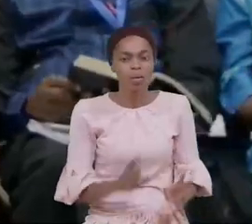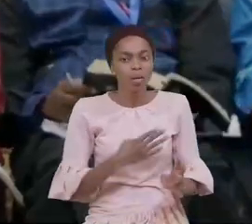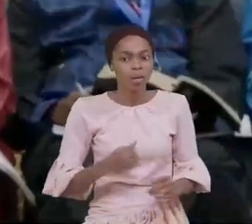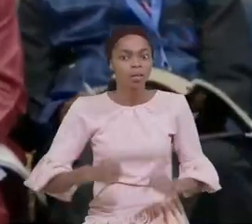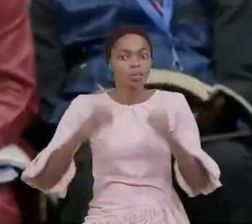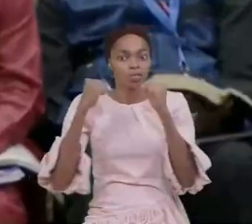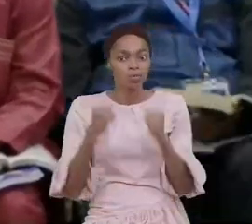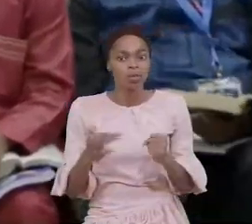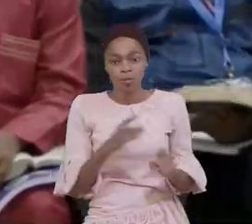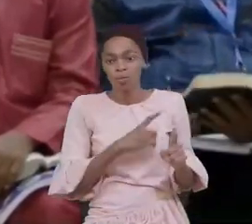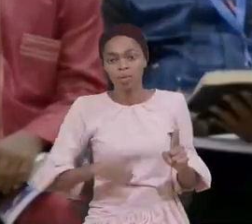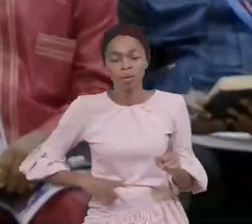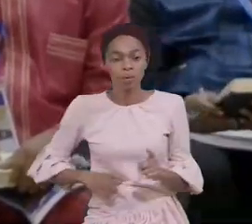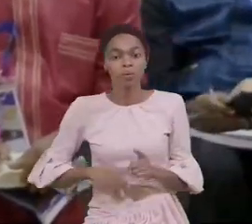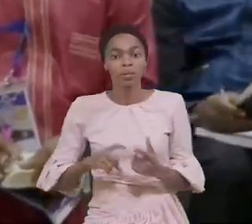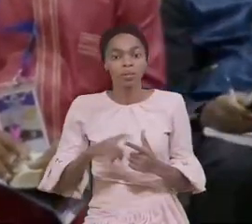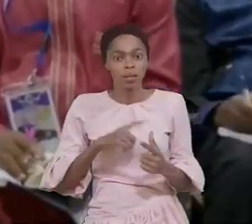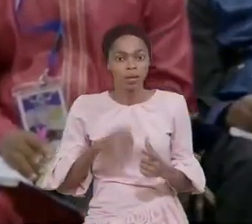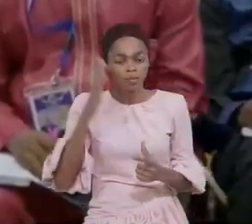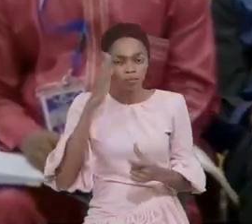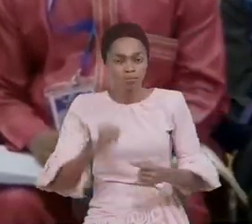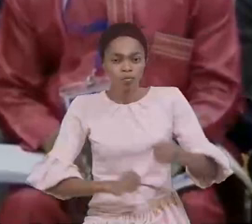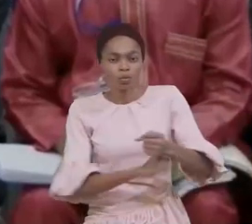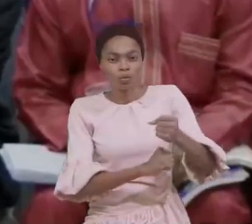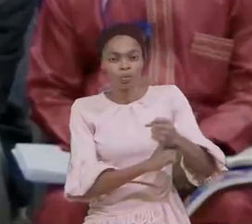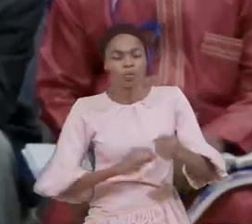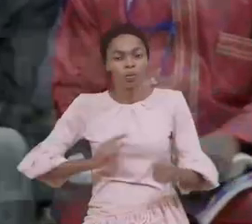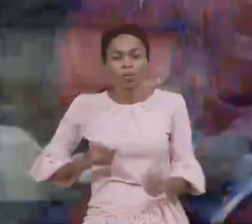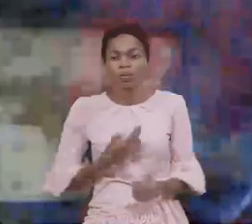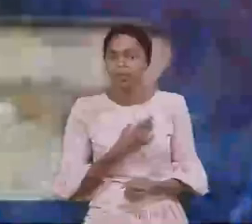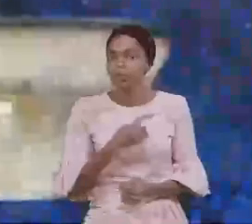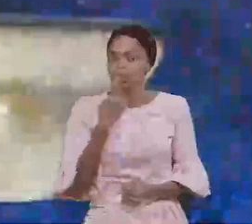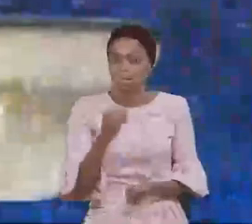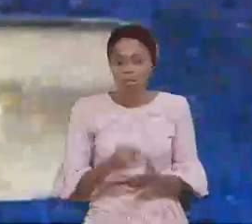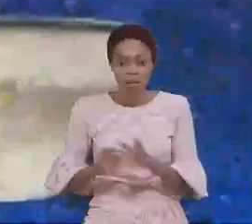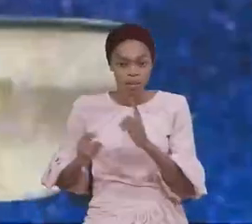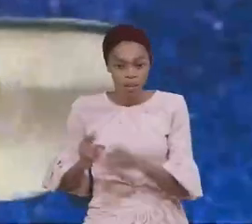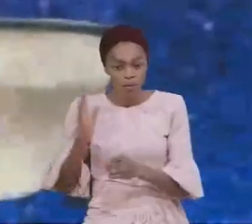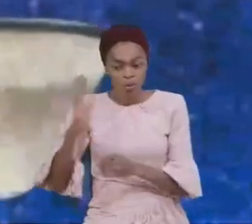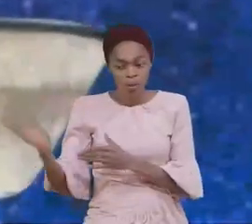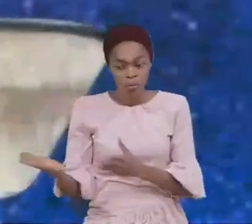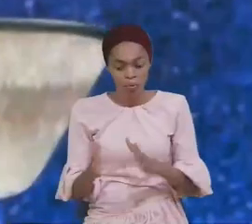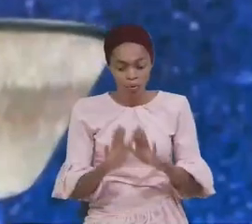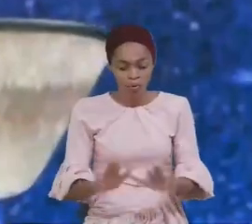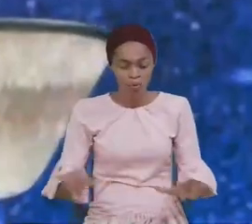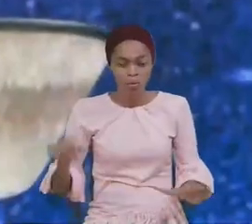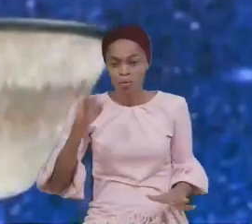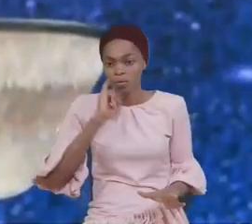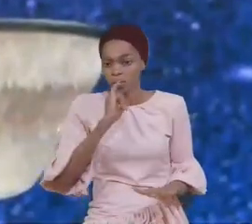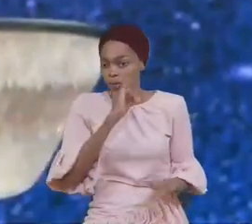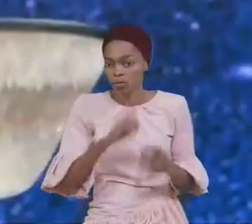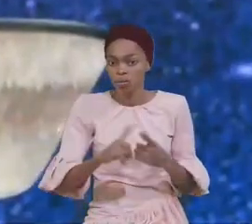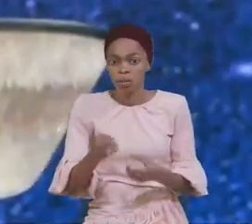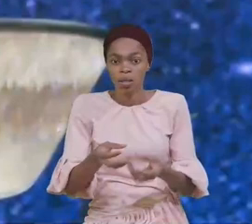du Seigneur, alors, va nous aider. Et dit, car c'est toi qui feras entrer les